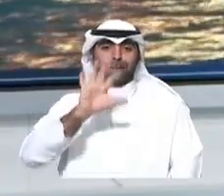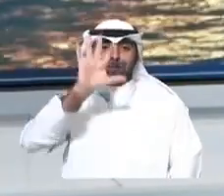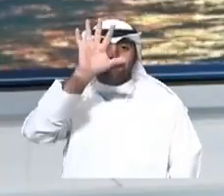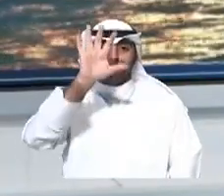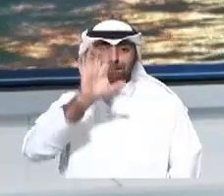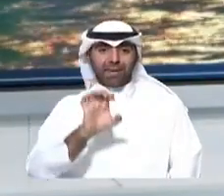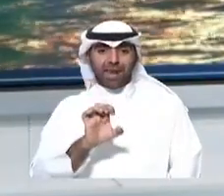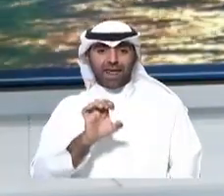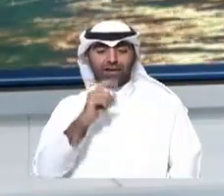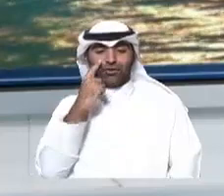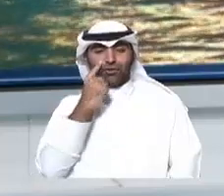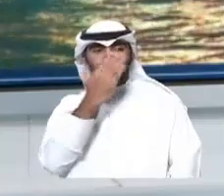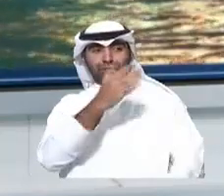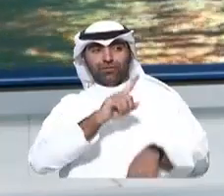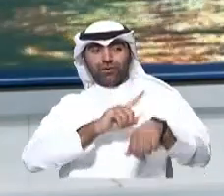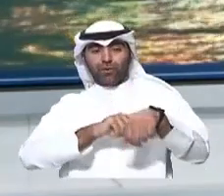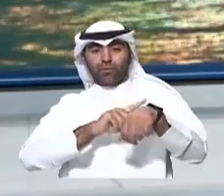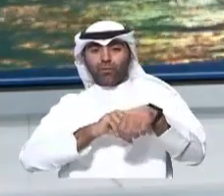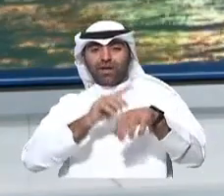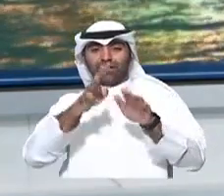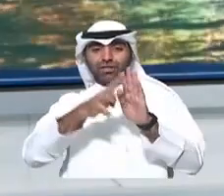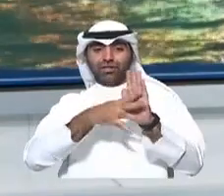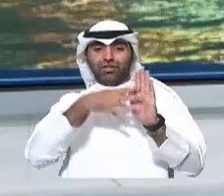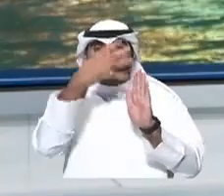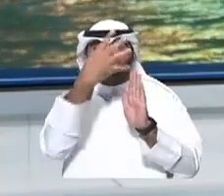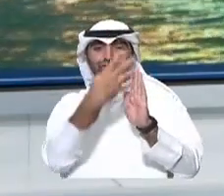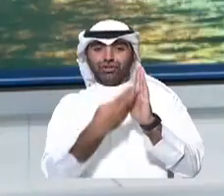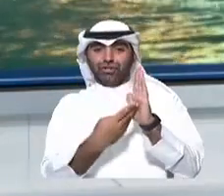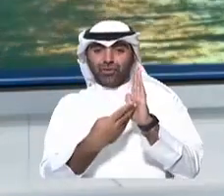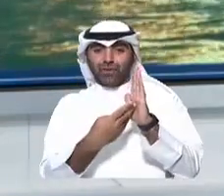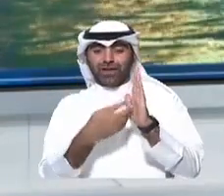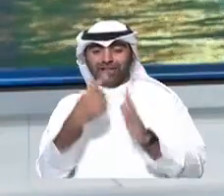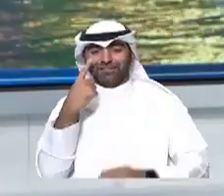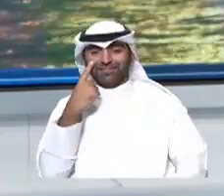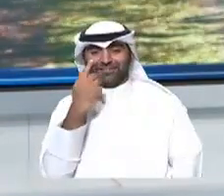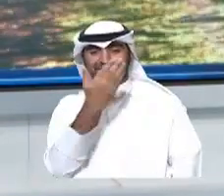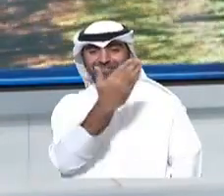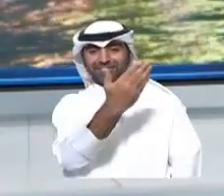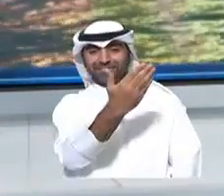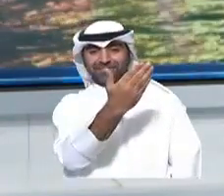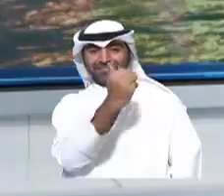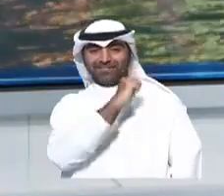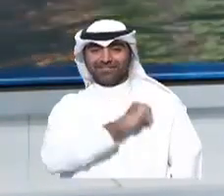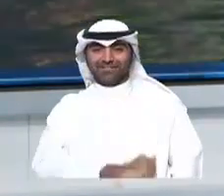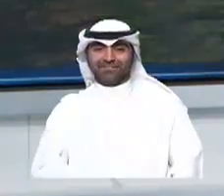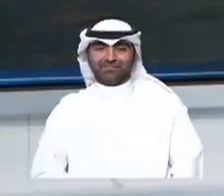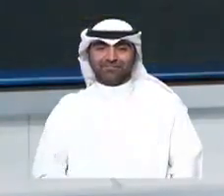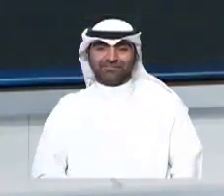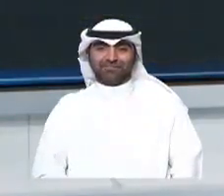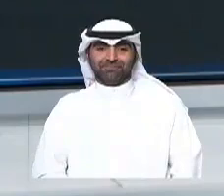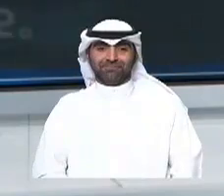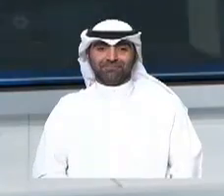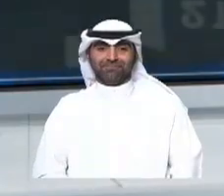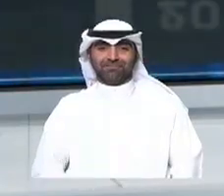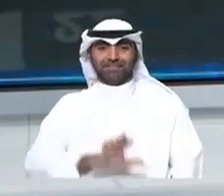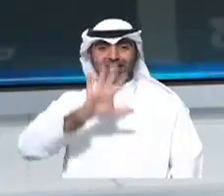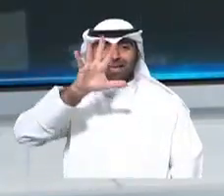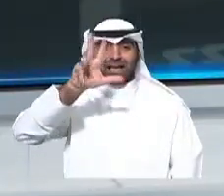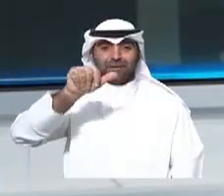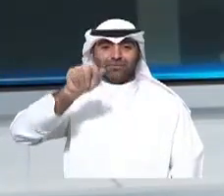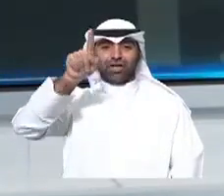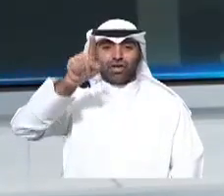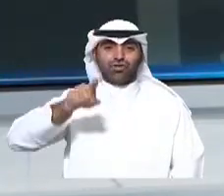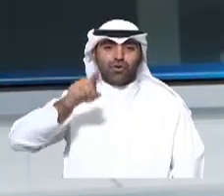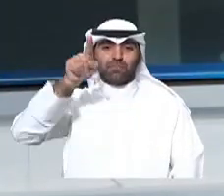شروق الشمس راح يكون الساعة 5:59 دقيقة، وأذان المغرب الساعة 5:56 دقيقة. أما الأجواء